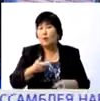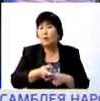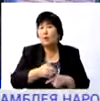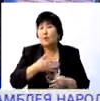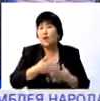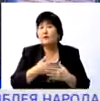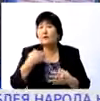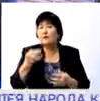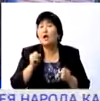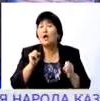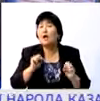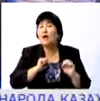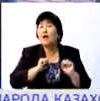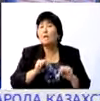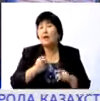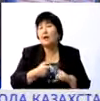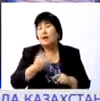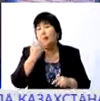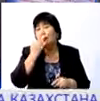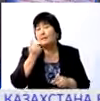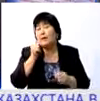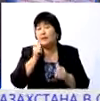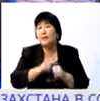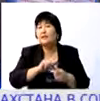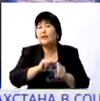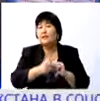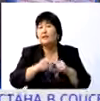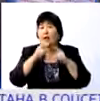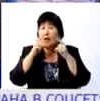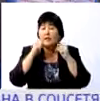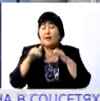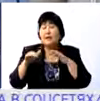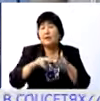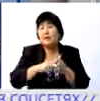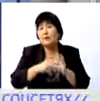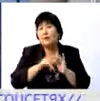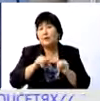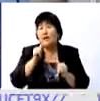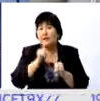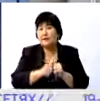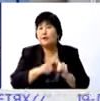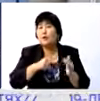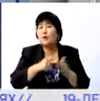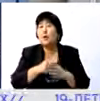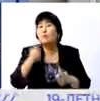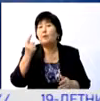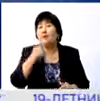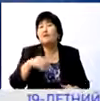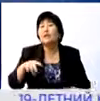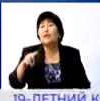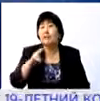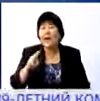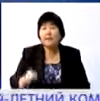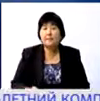интересуются как предохраниться от гриппа как часто менять маски такие акции планируется проводить повсеместно до 1 ноября